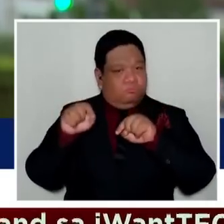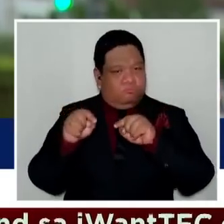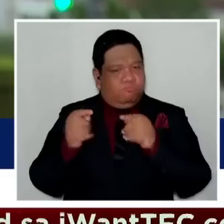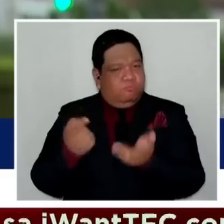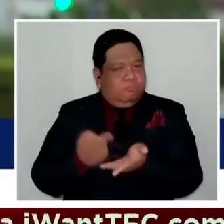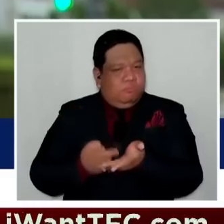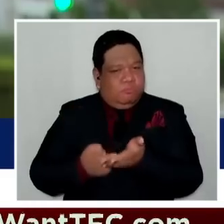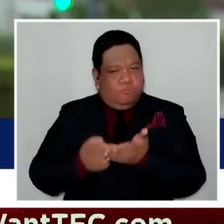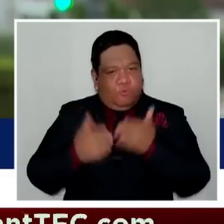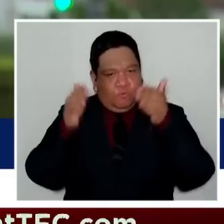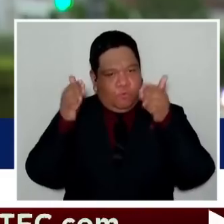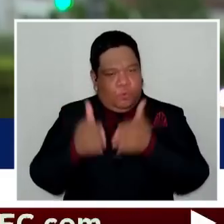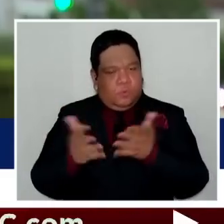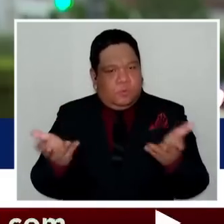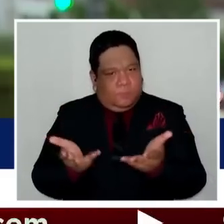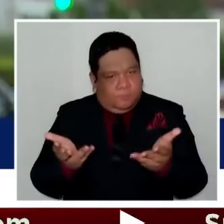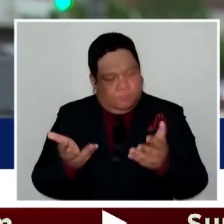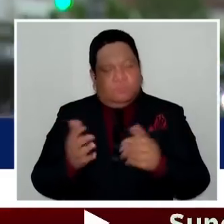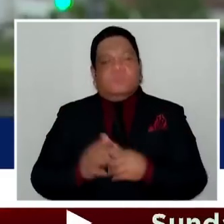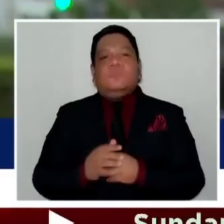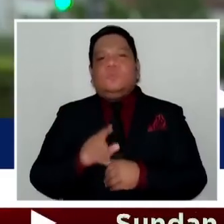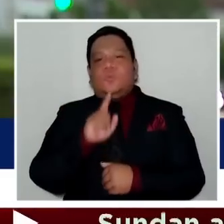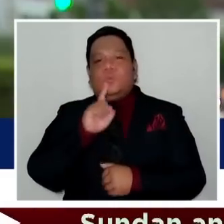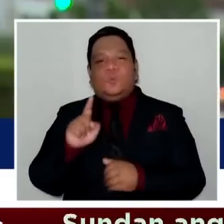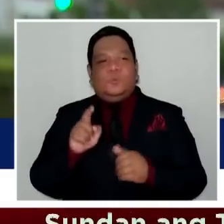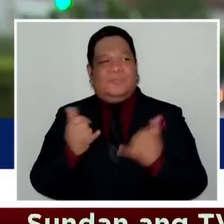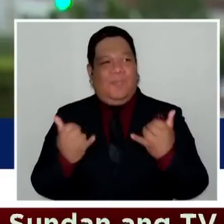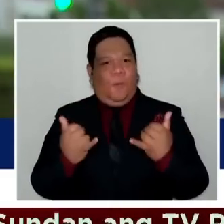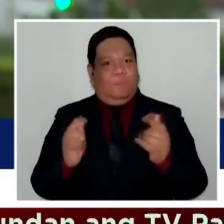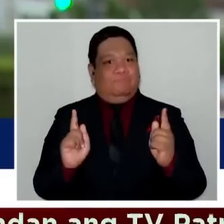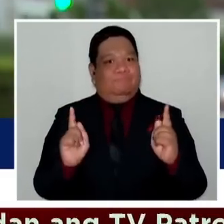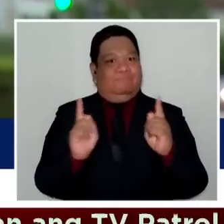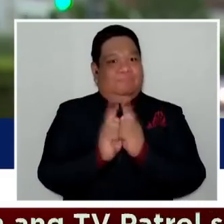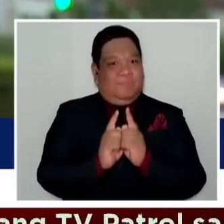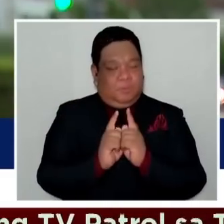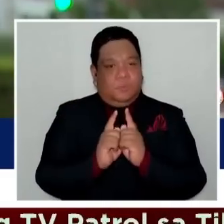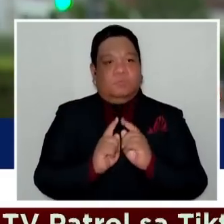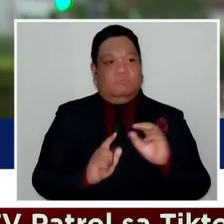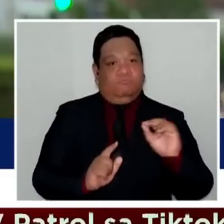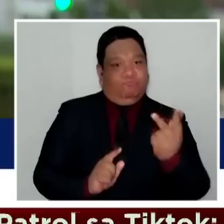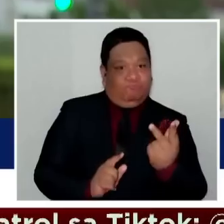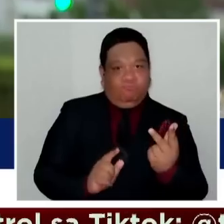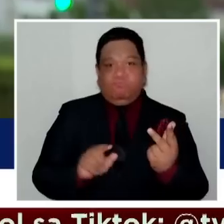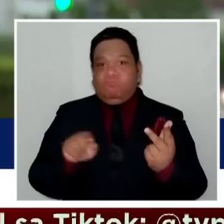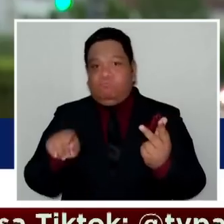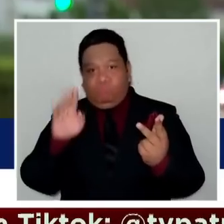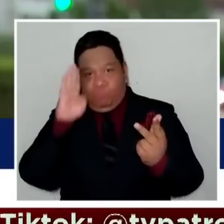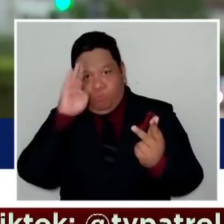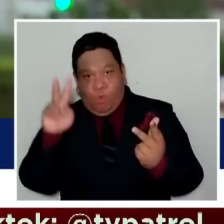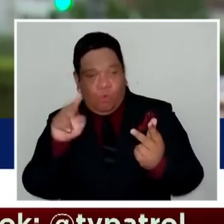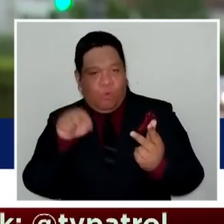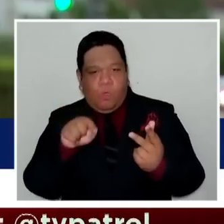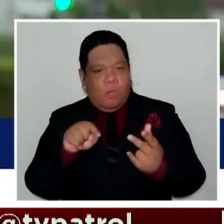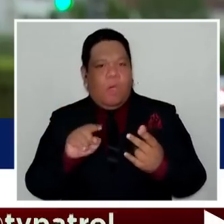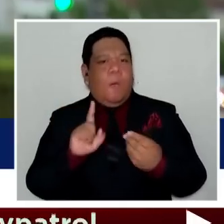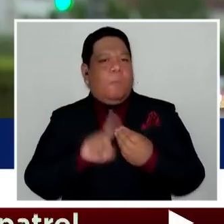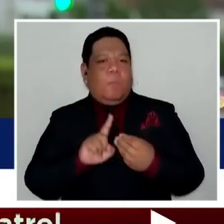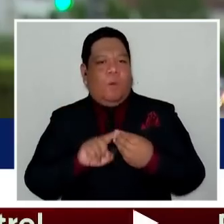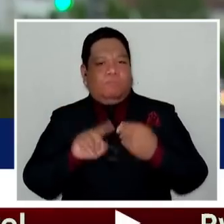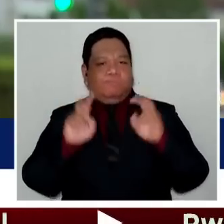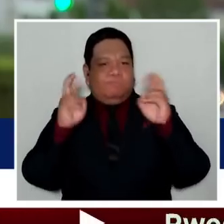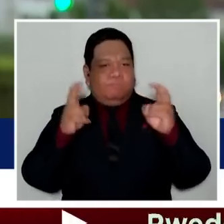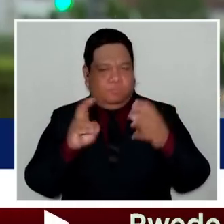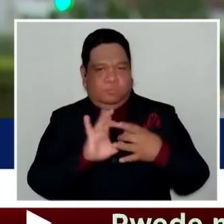President Ferdinand Marcos Jr. kaya Vice President Kamala Harris ang estado ng relasyon ng Pilipinas at ng Amerika. At sa